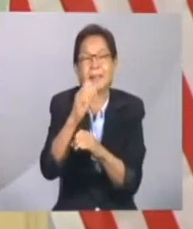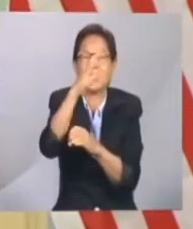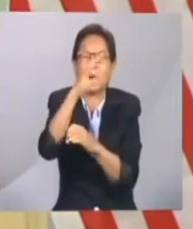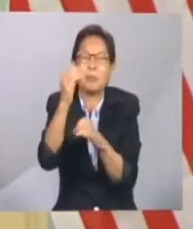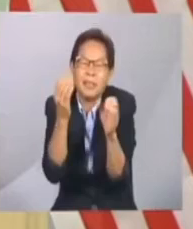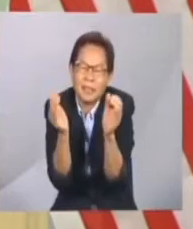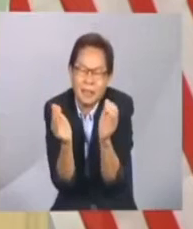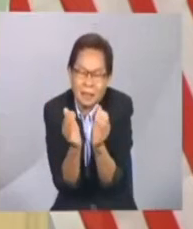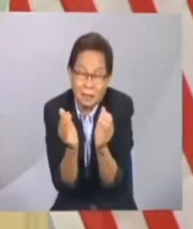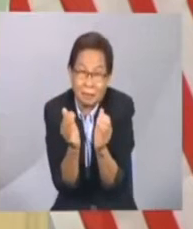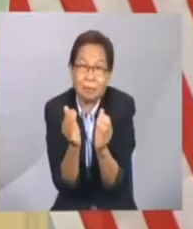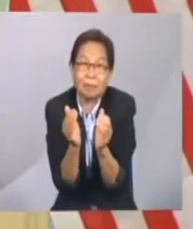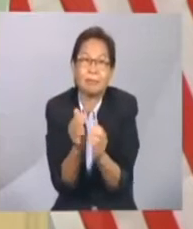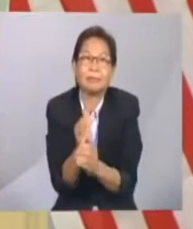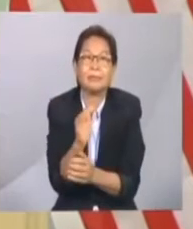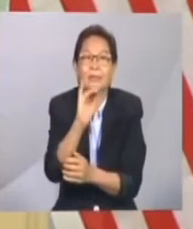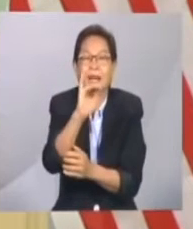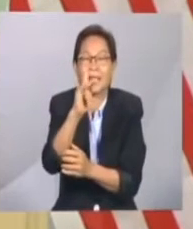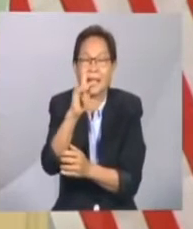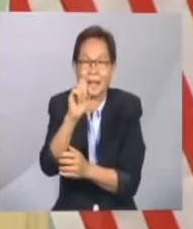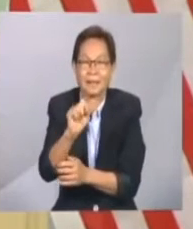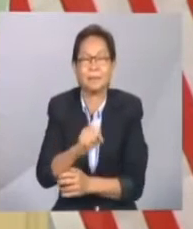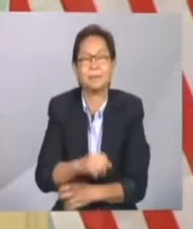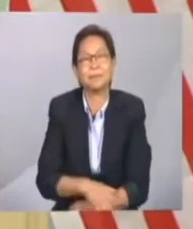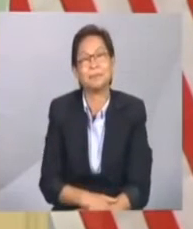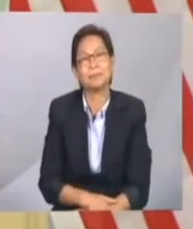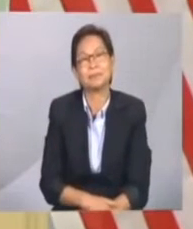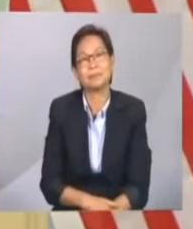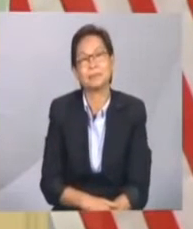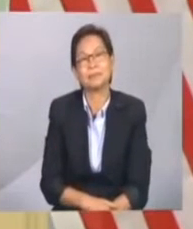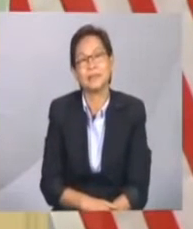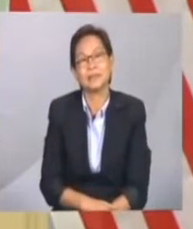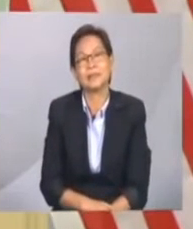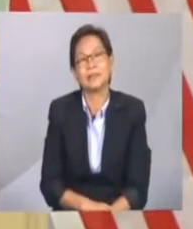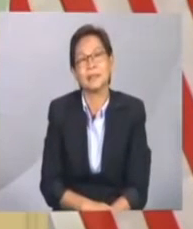syarikat-syarikat IKS ini.